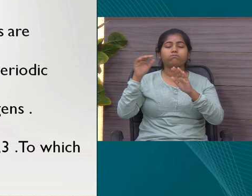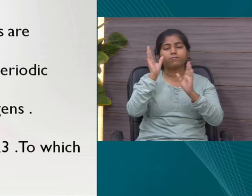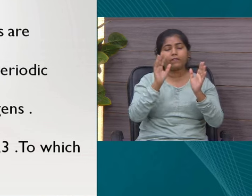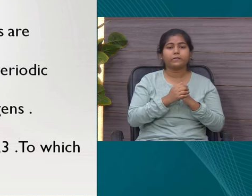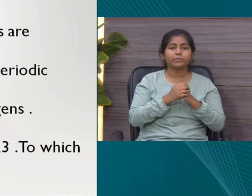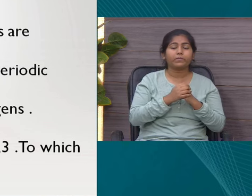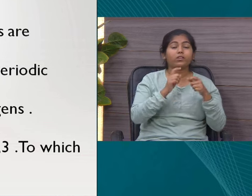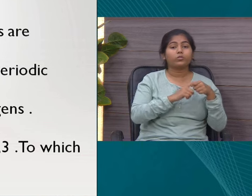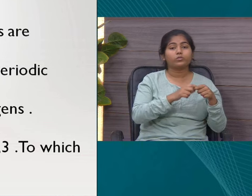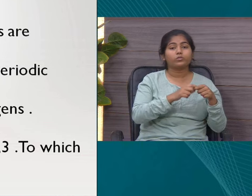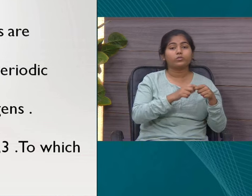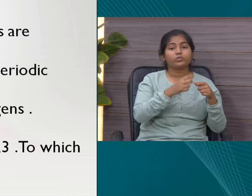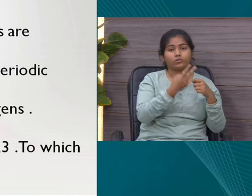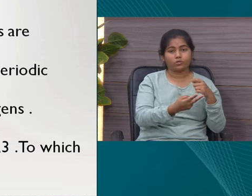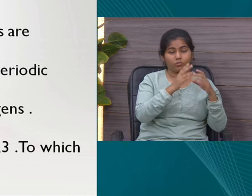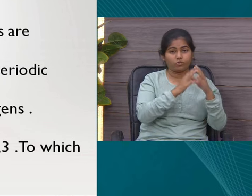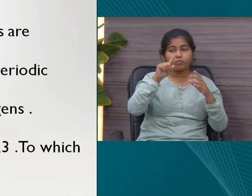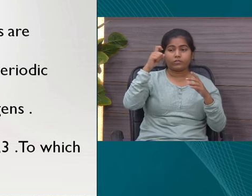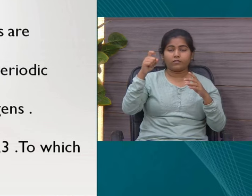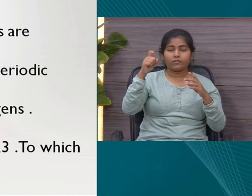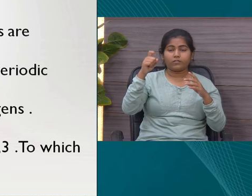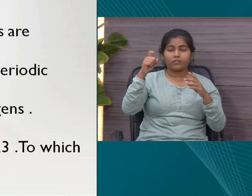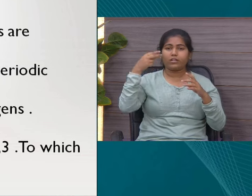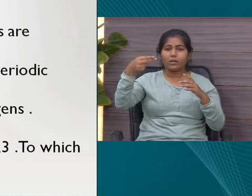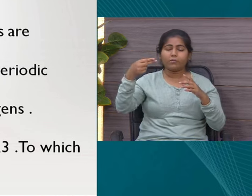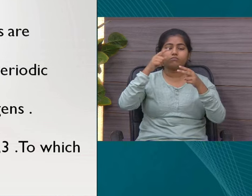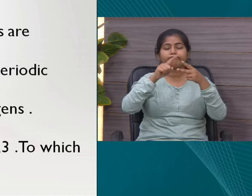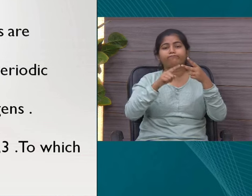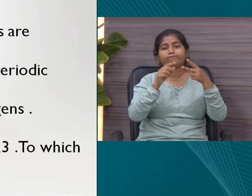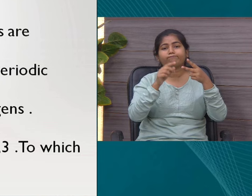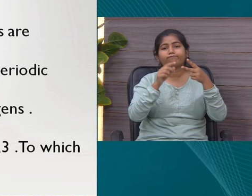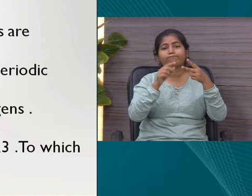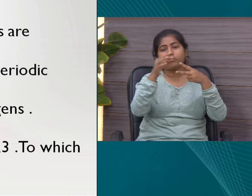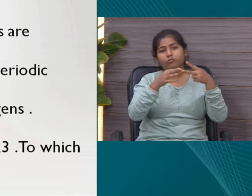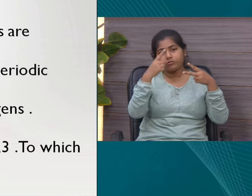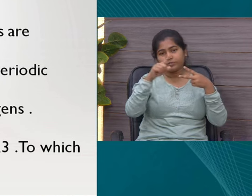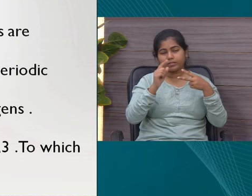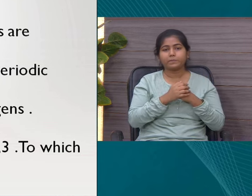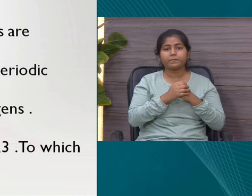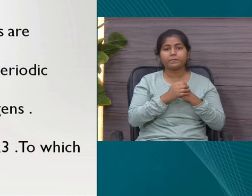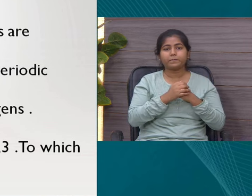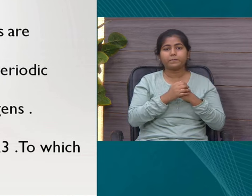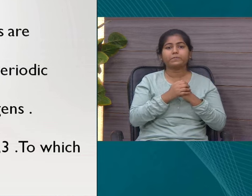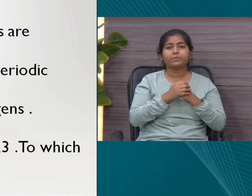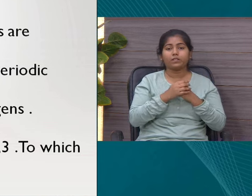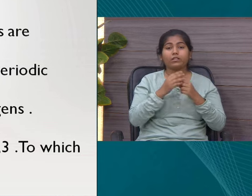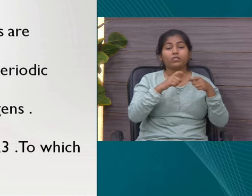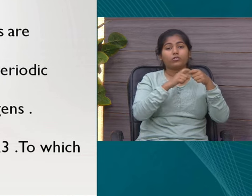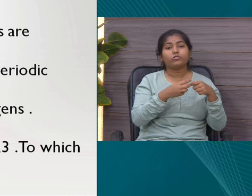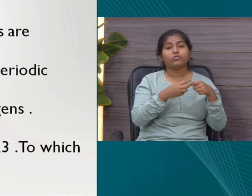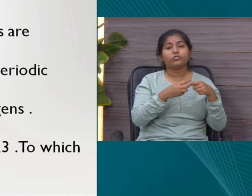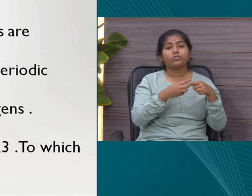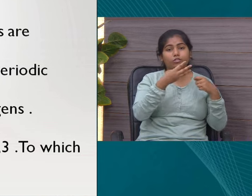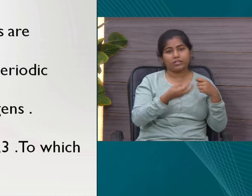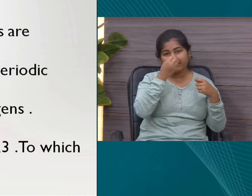क्वेश्चन नंबर 2, ग्रुप 17 एलिमेंट्स आर नोन एज नोबल गैसेस और हेलोजन्स, आपको सही पे टिक लगाना है बच्चों। और तीसरे क्वेश्चन को भी